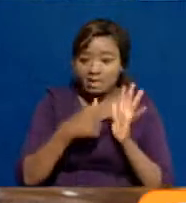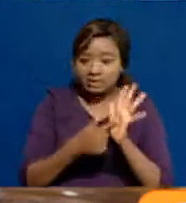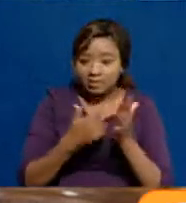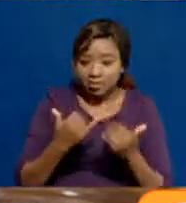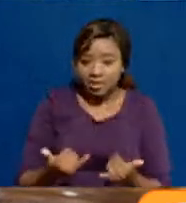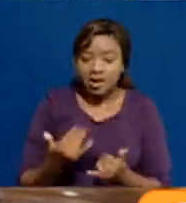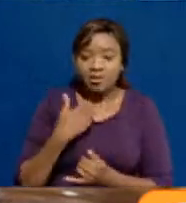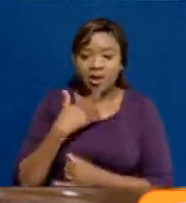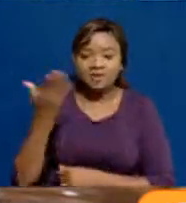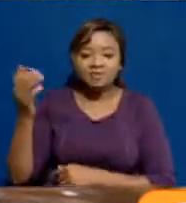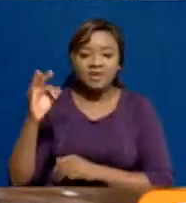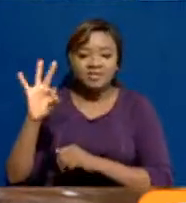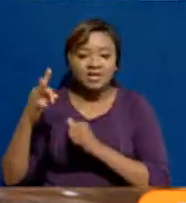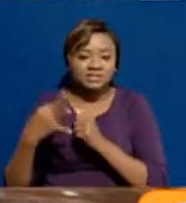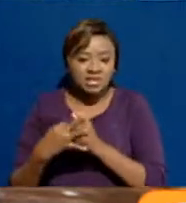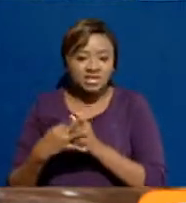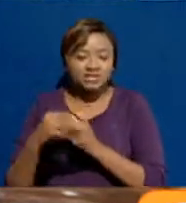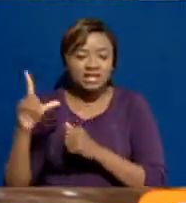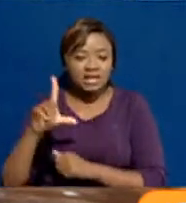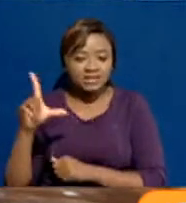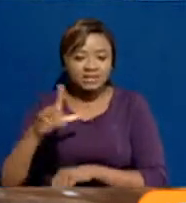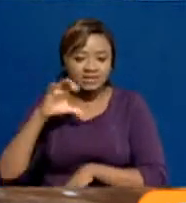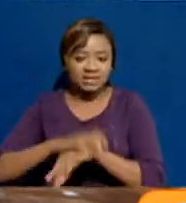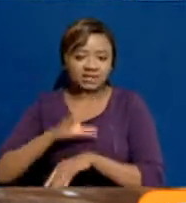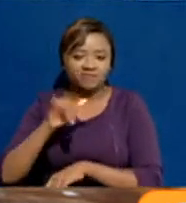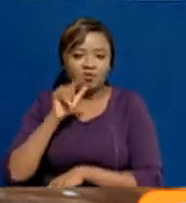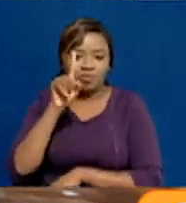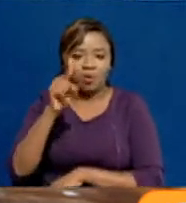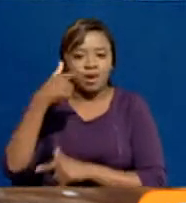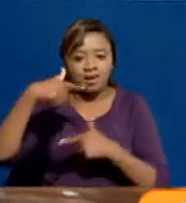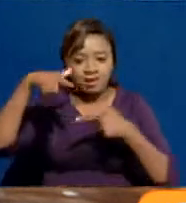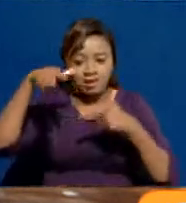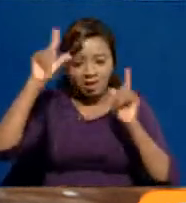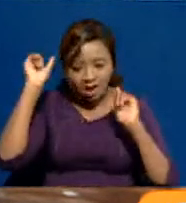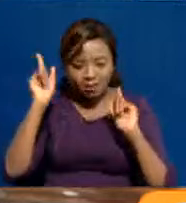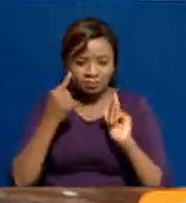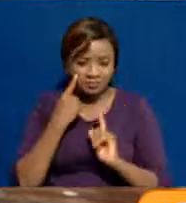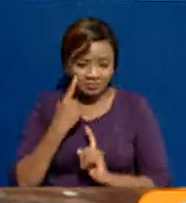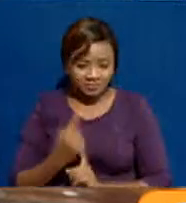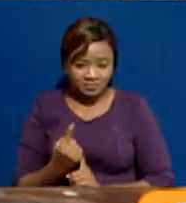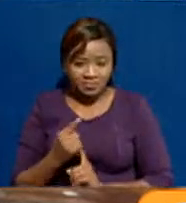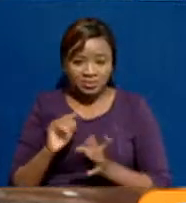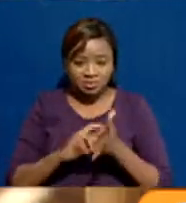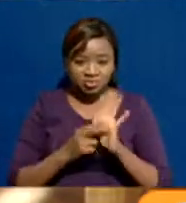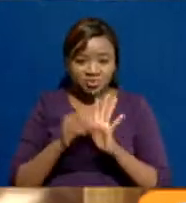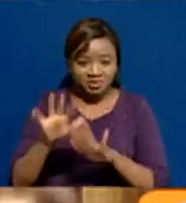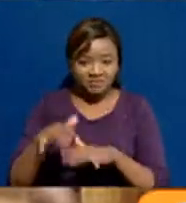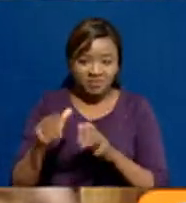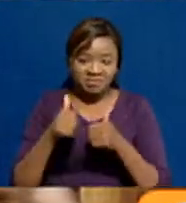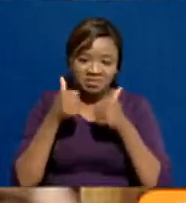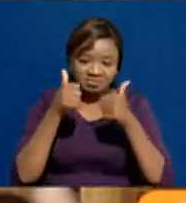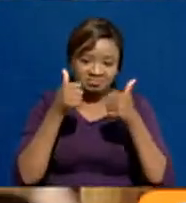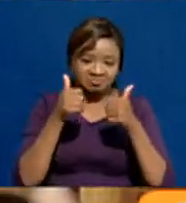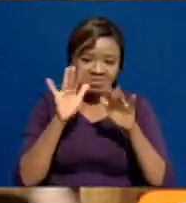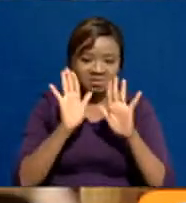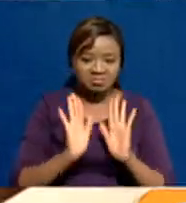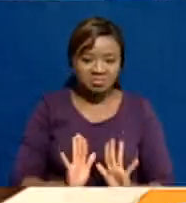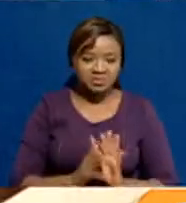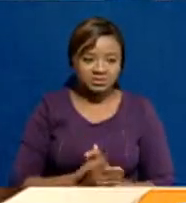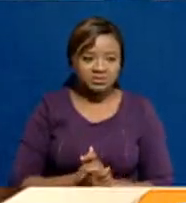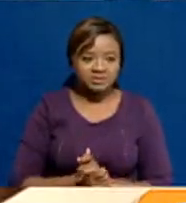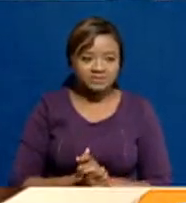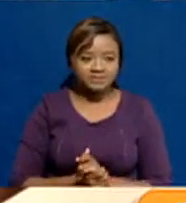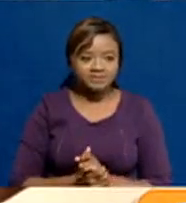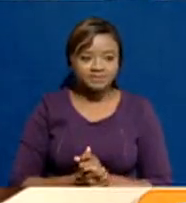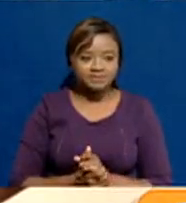38 mpaka 42 kwa siku. Sasa unaona ya kwamba mambo ya breeding kwa wakulima ni jambo la maana. And